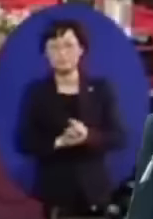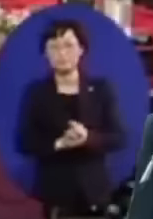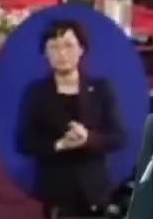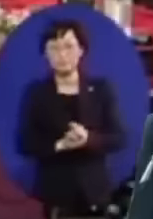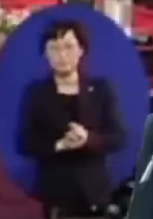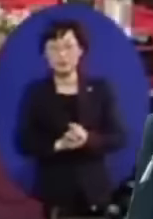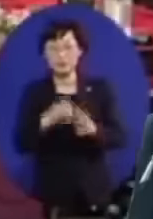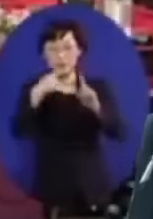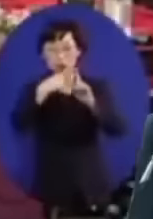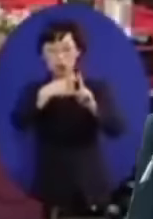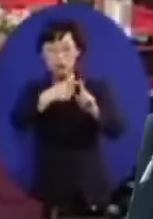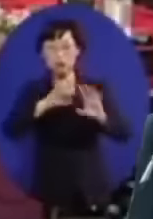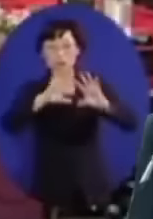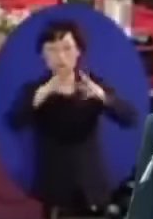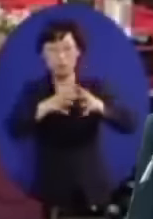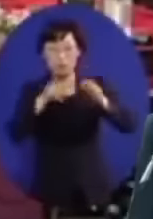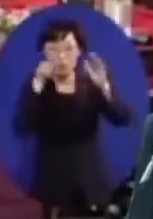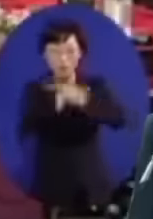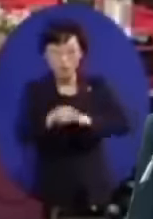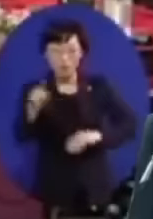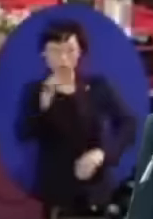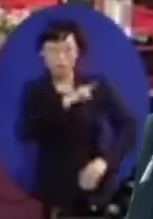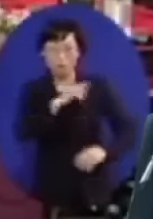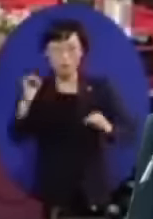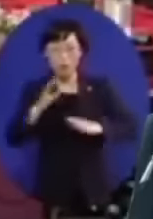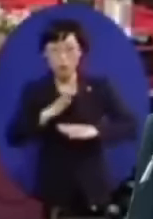저는 스위스에 가서 제일 놀란 것은